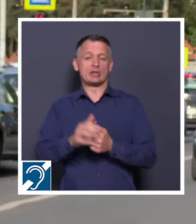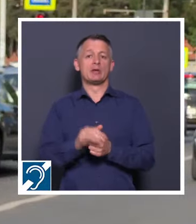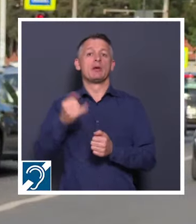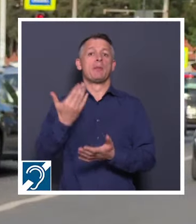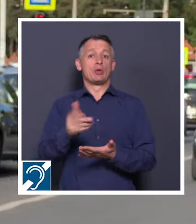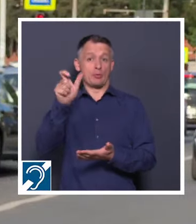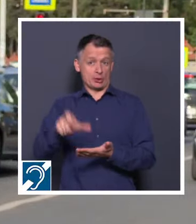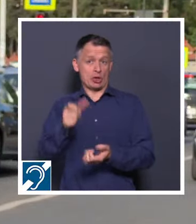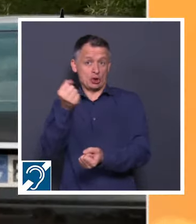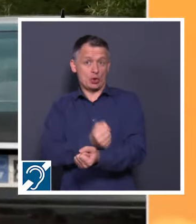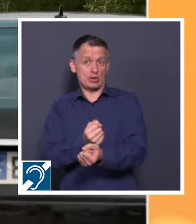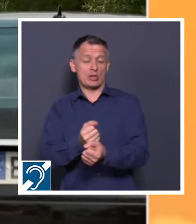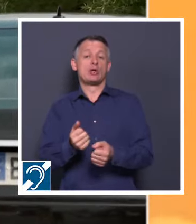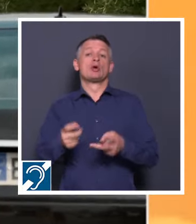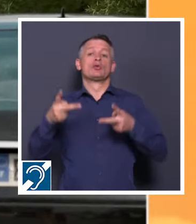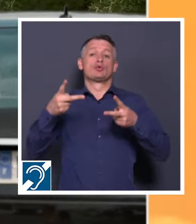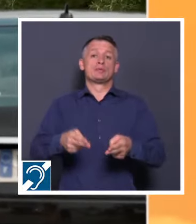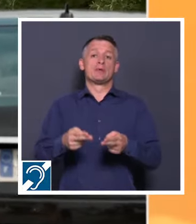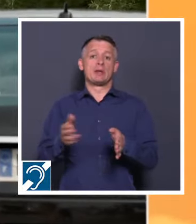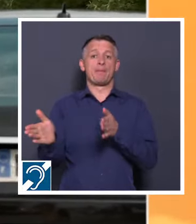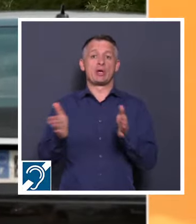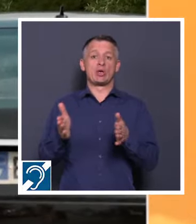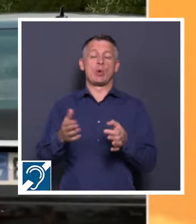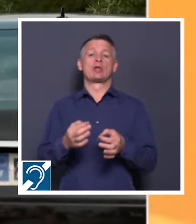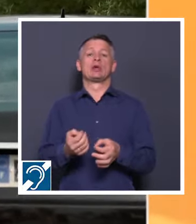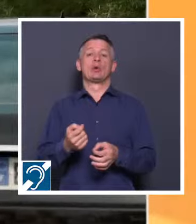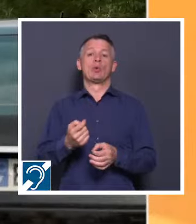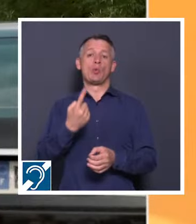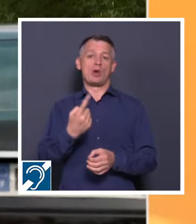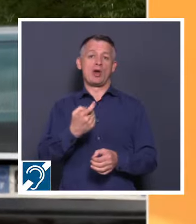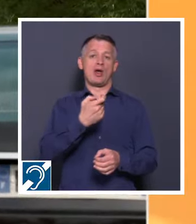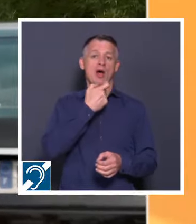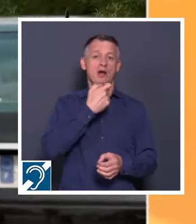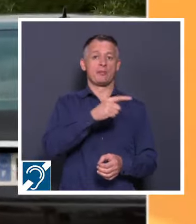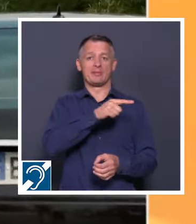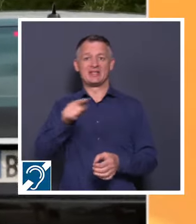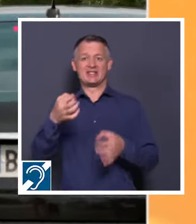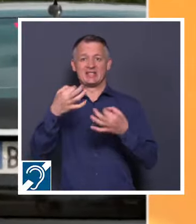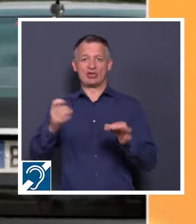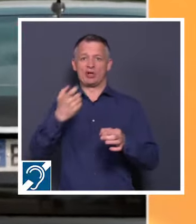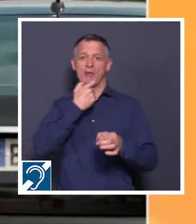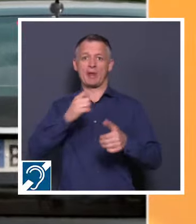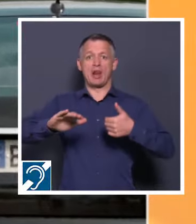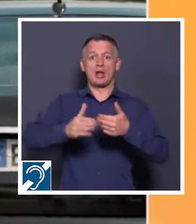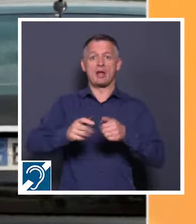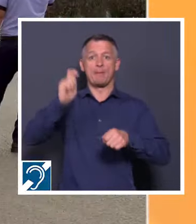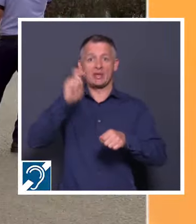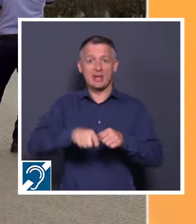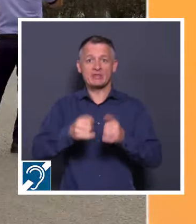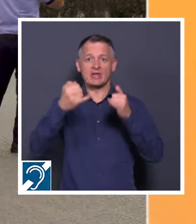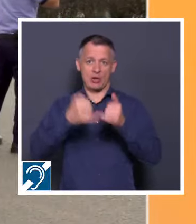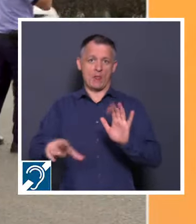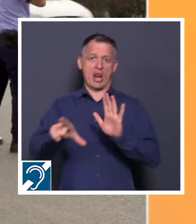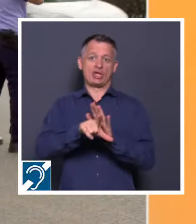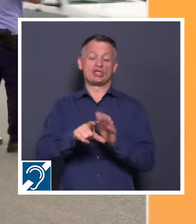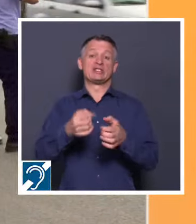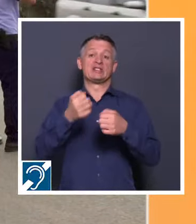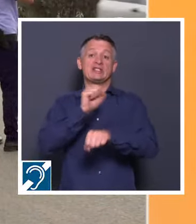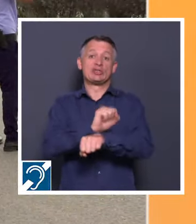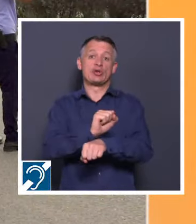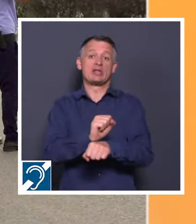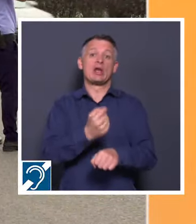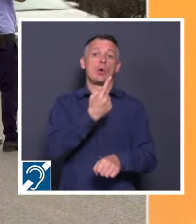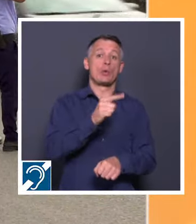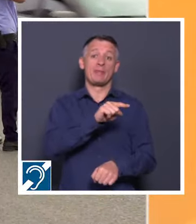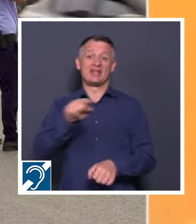suspendarea dreptului de a mai conduce pentru o perioadă cuprinsă între un an și 10 ani, asta pe lângă pedeapsa deja prevăzută de lege, închisoare de la 1 la 5